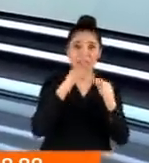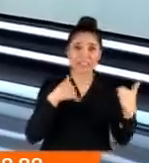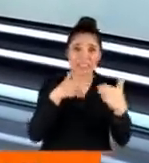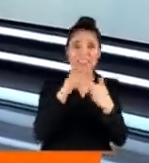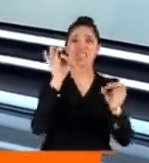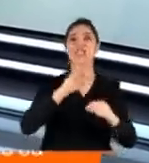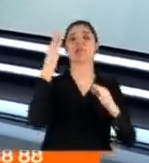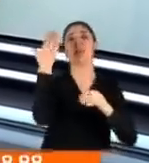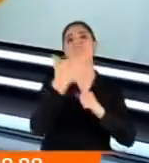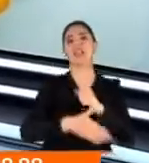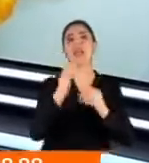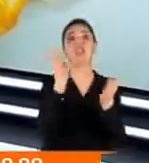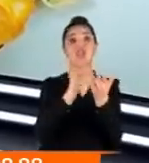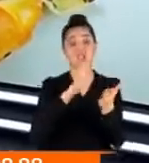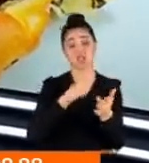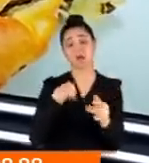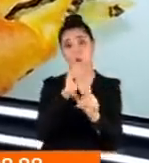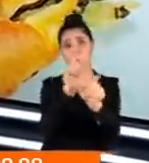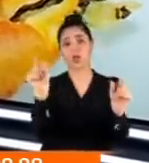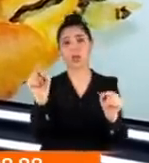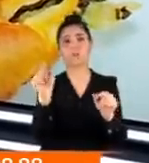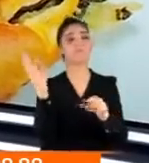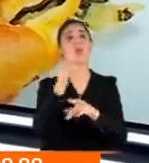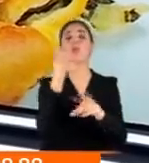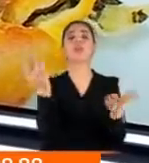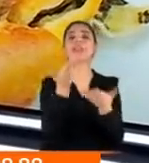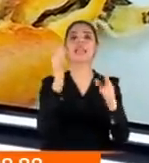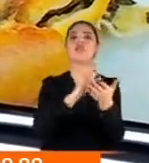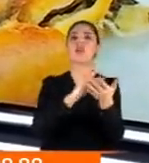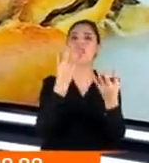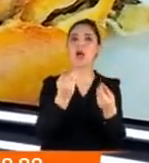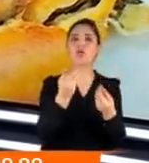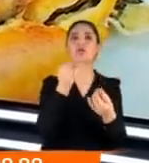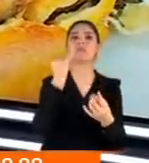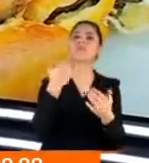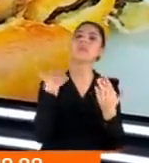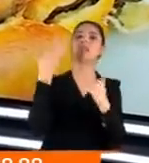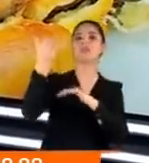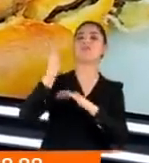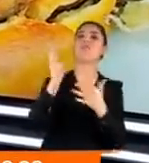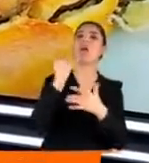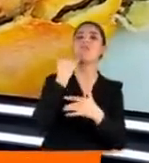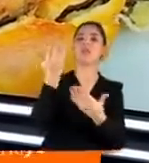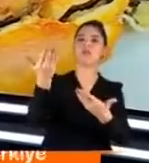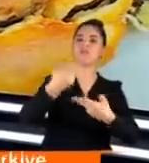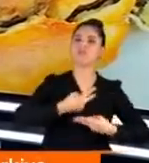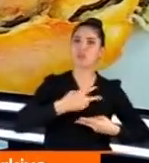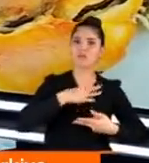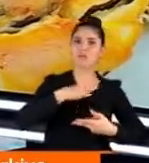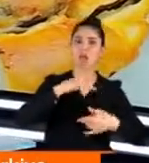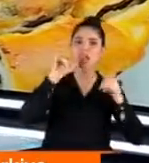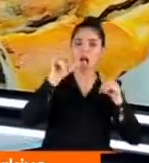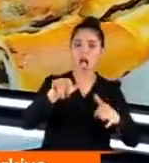yasak, hatta cezası var. Uyaralım şimdiden. Peki nasıl ceza kesilecek? Sonuçta misafirliğe gidene de, misafir kabul edene de